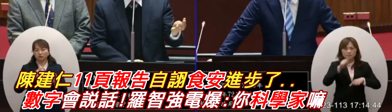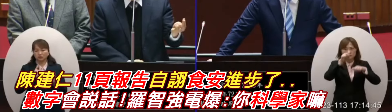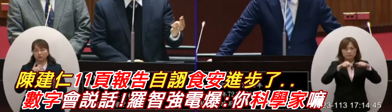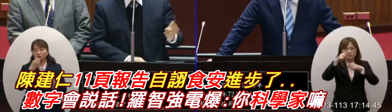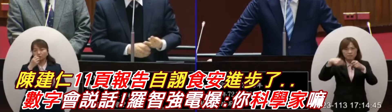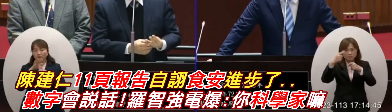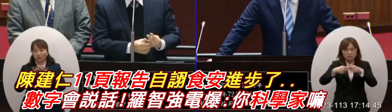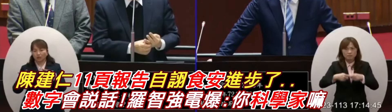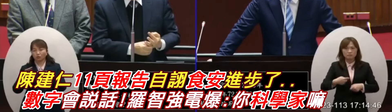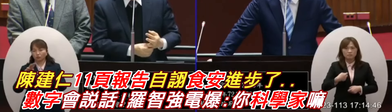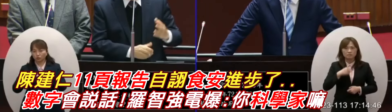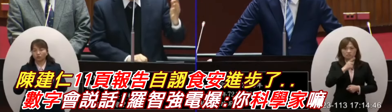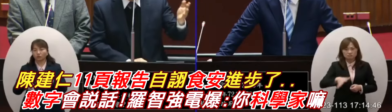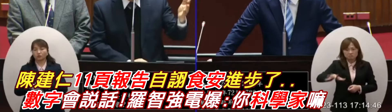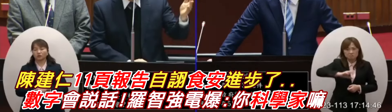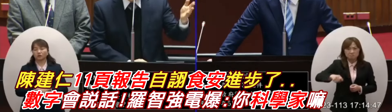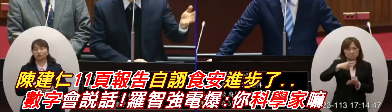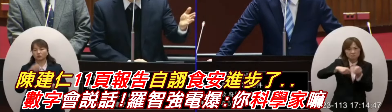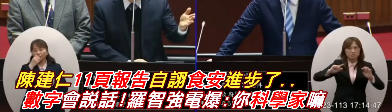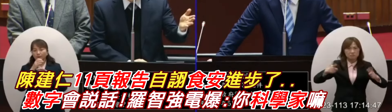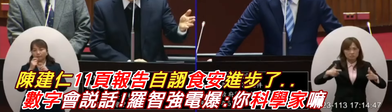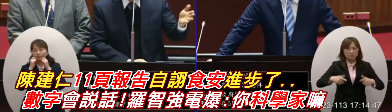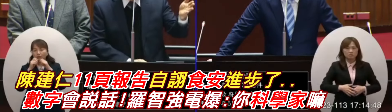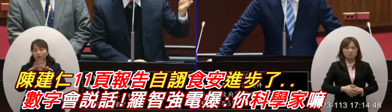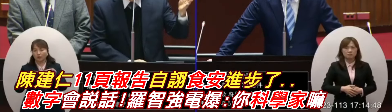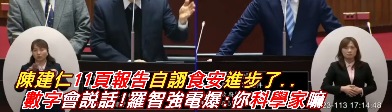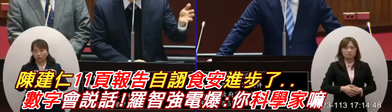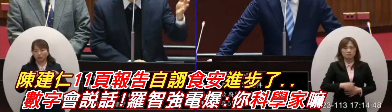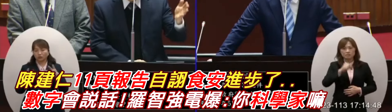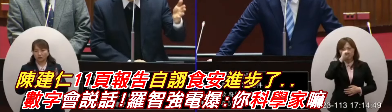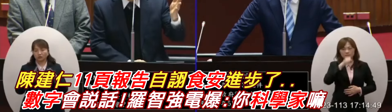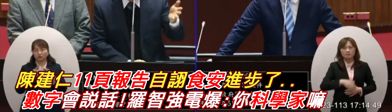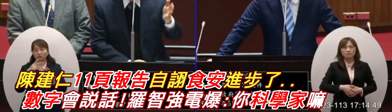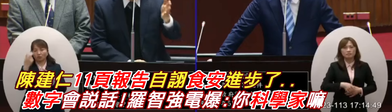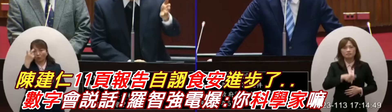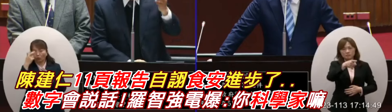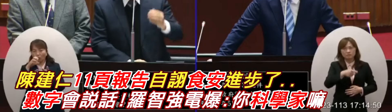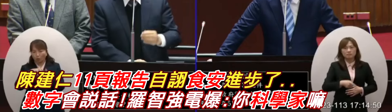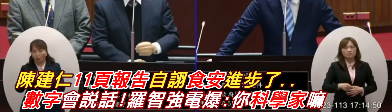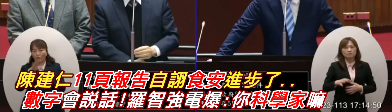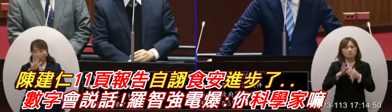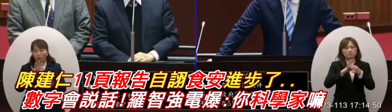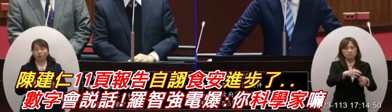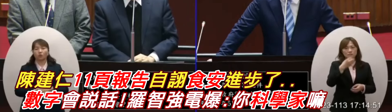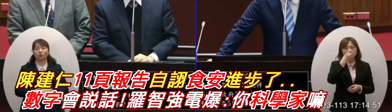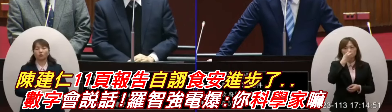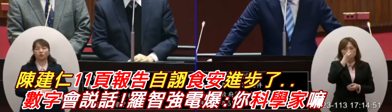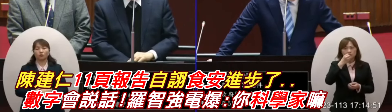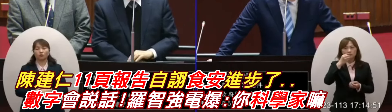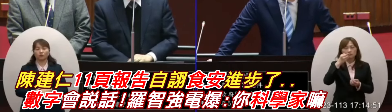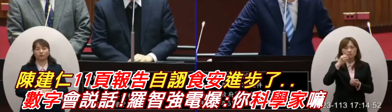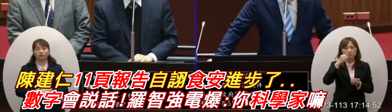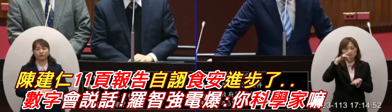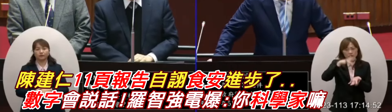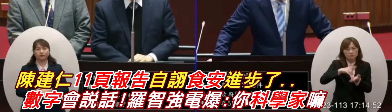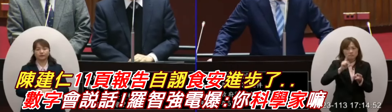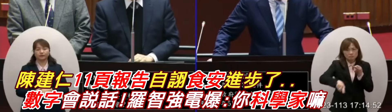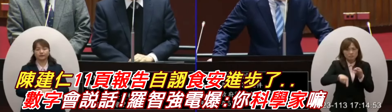年哎、欸，我不是讲 total 哎、欸， 食品安全的东西， 好了，你要接着讲食品中毒不重要，我也没关系